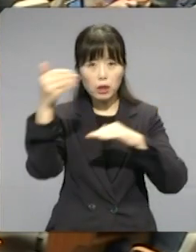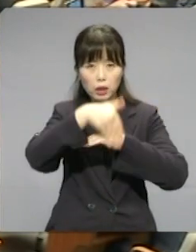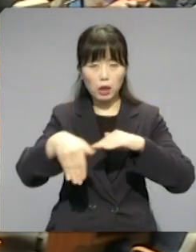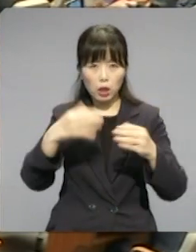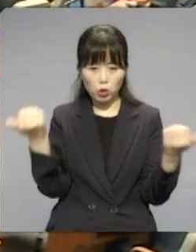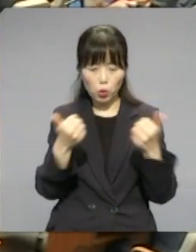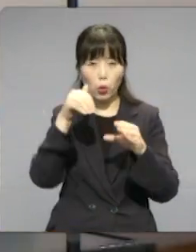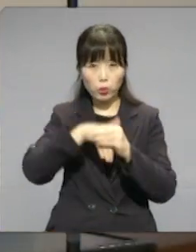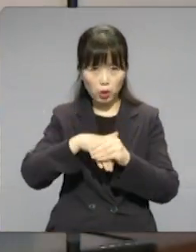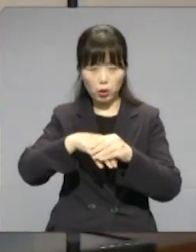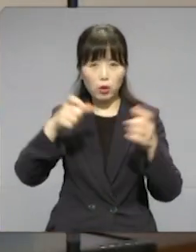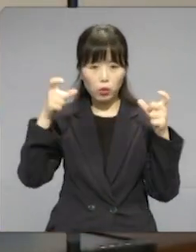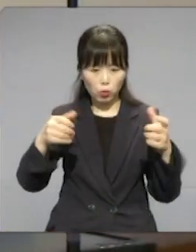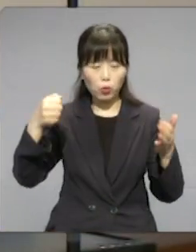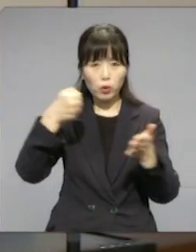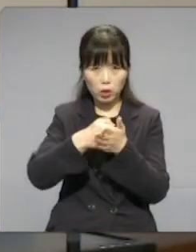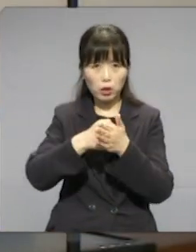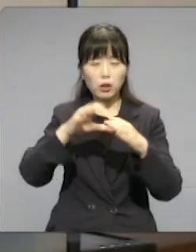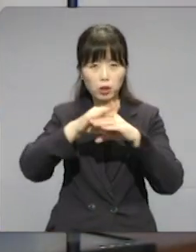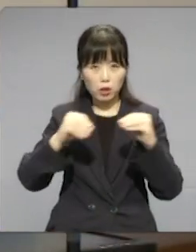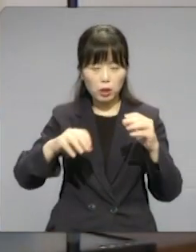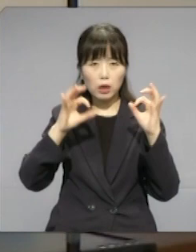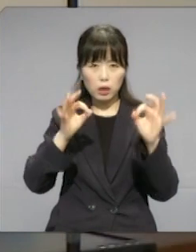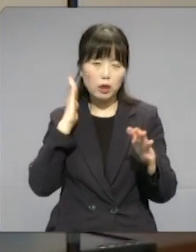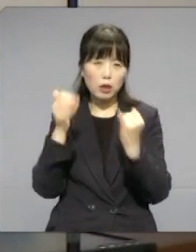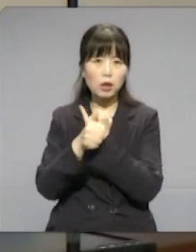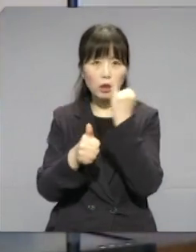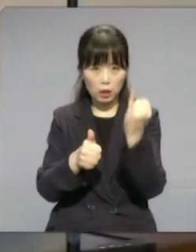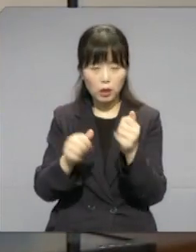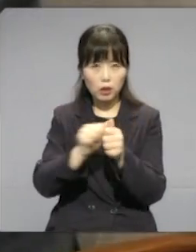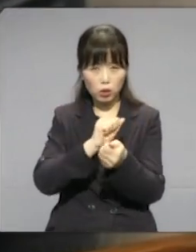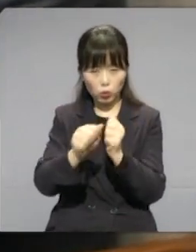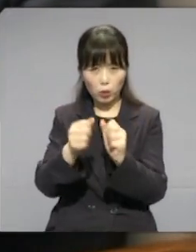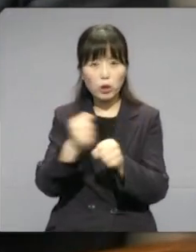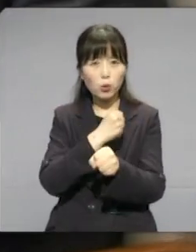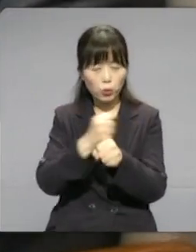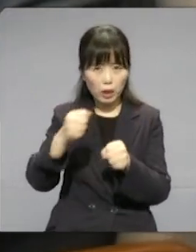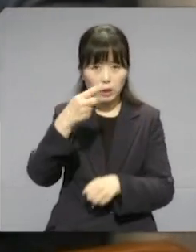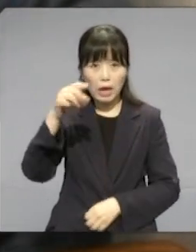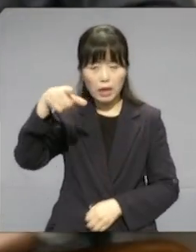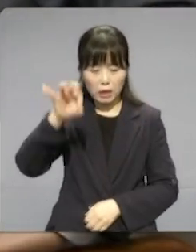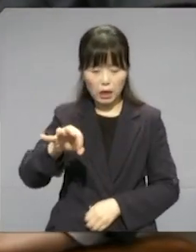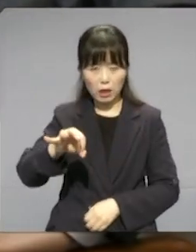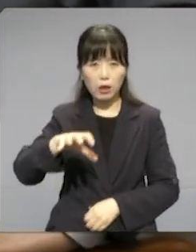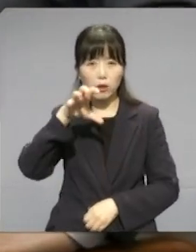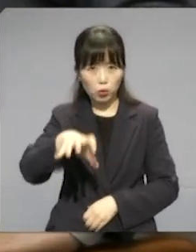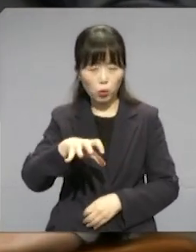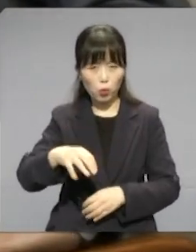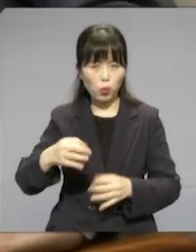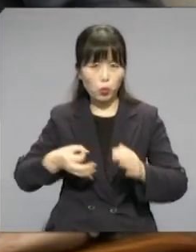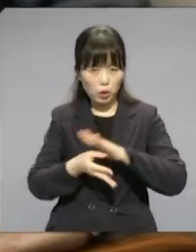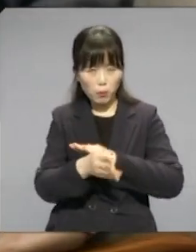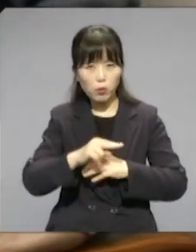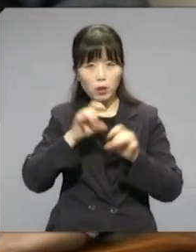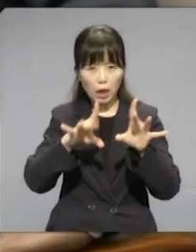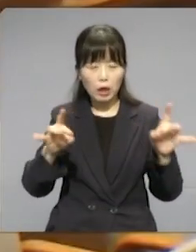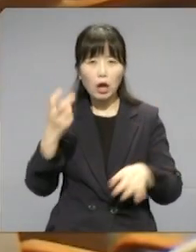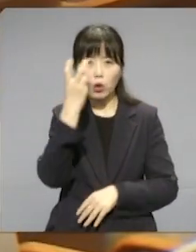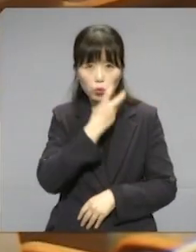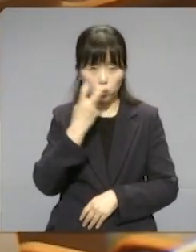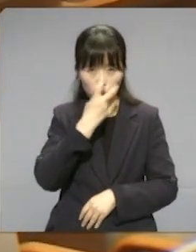총선 선거구의 정 처리와 김건희 여사의 주가조작 의욕과 대장동 개발사업 뇌물 의을 수사